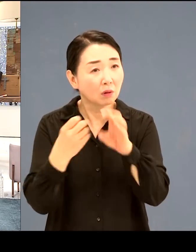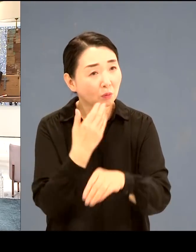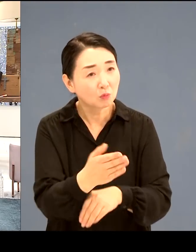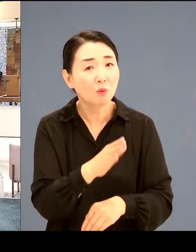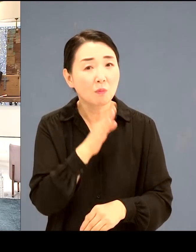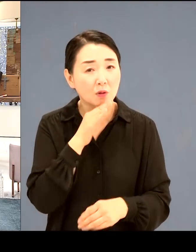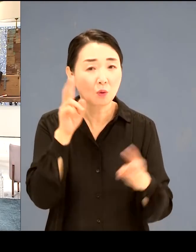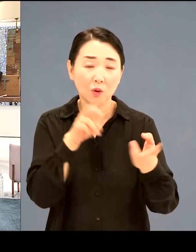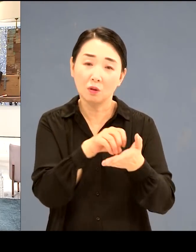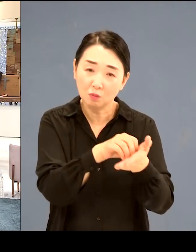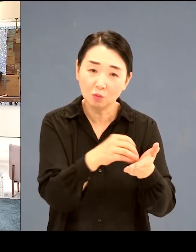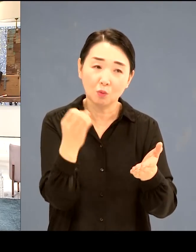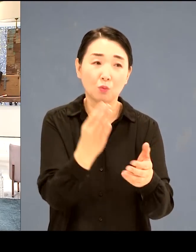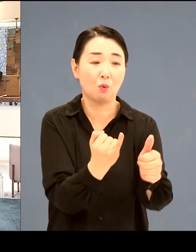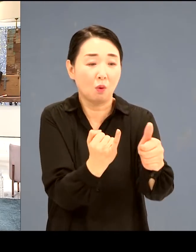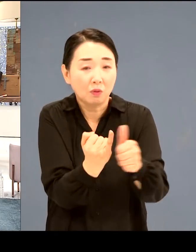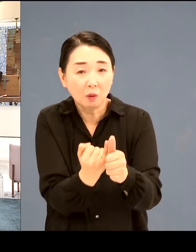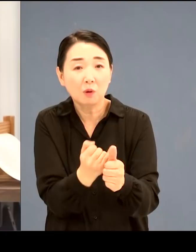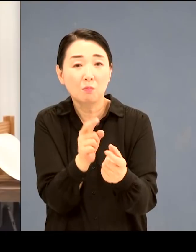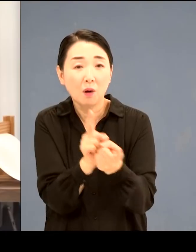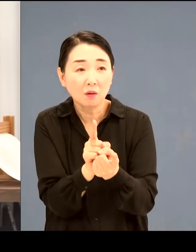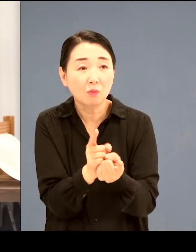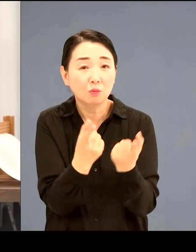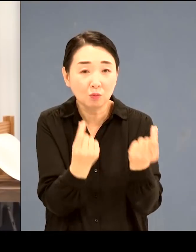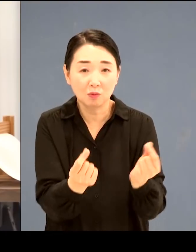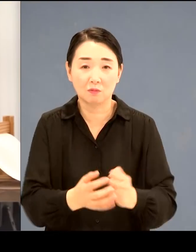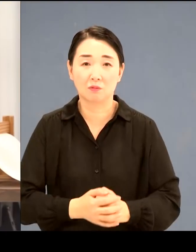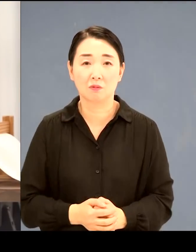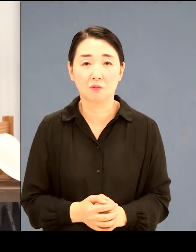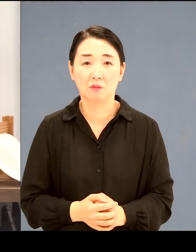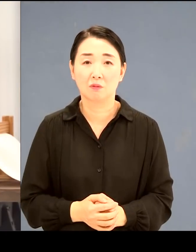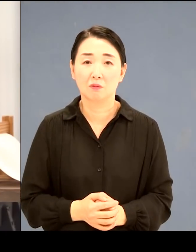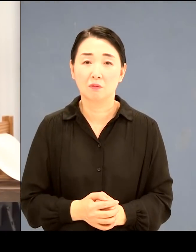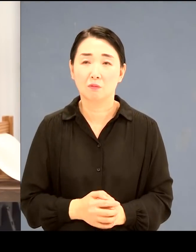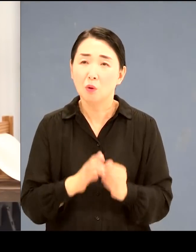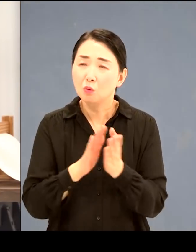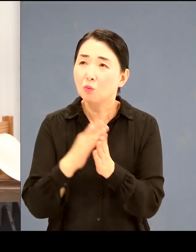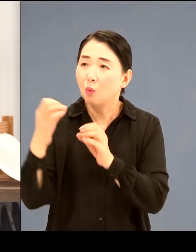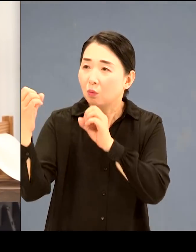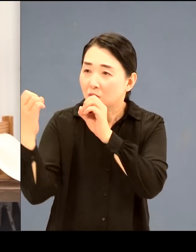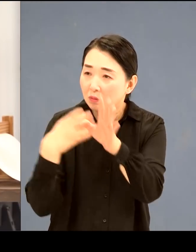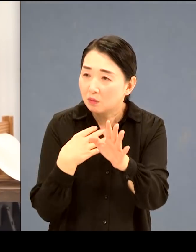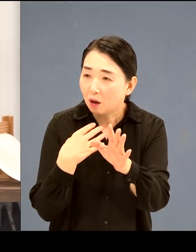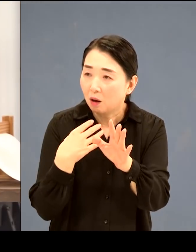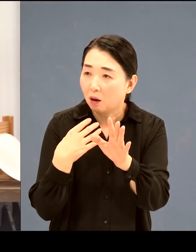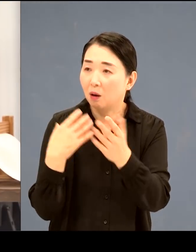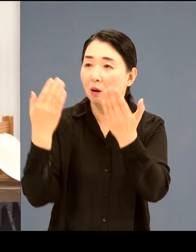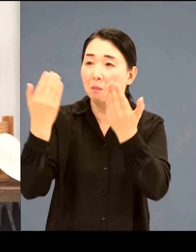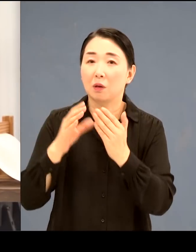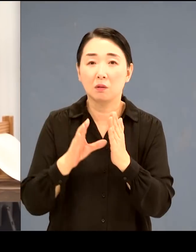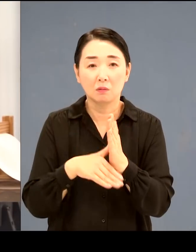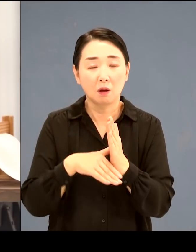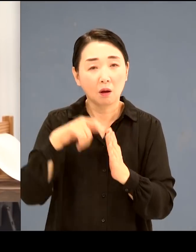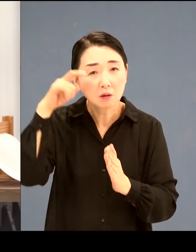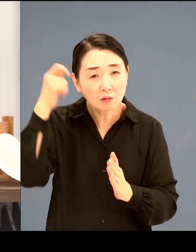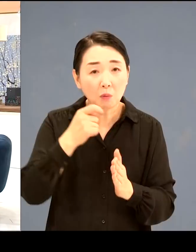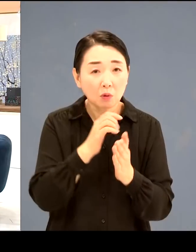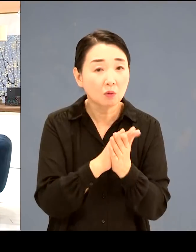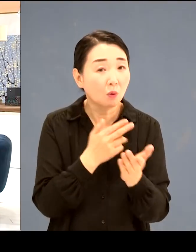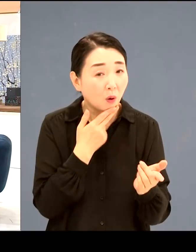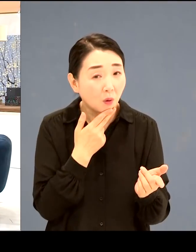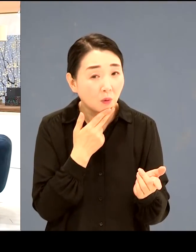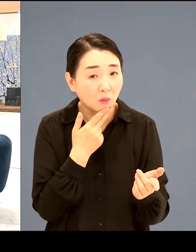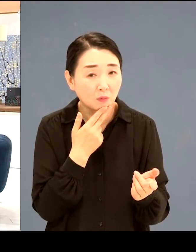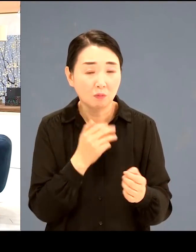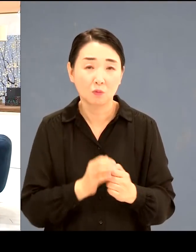취업도 그렇고 네. 또 남편 배우자도 만나는 것도 결혼도 그렇고. 그렇고. 근데 그렇게 뭔가 응답을 받은 다음엔 또 좀 네. 새벽 기도가 또 안 하게 되고.